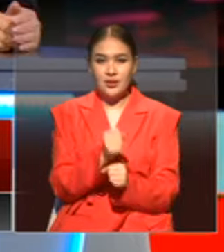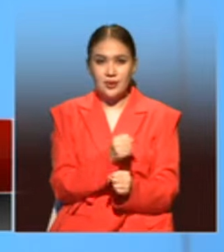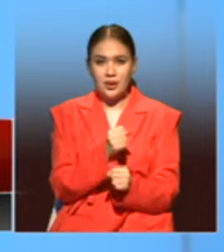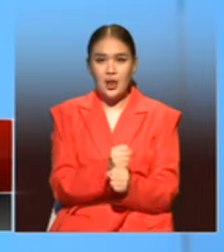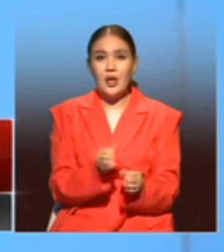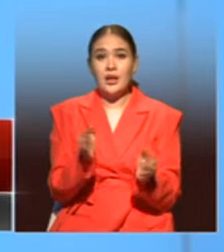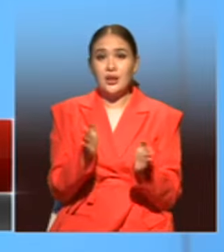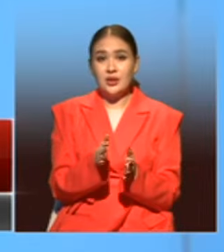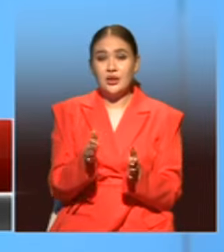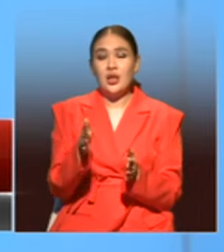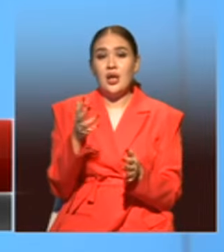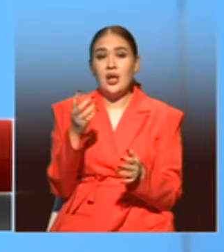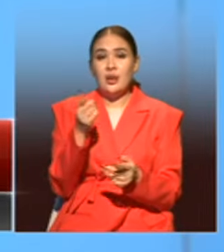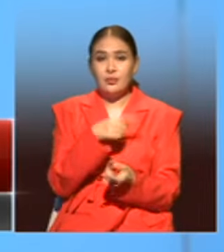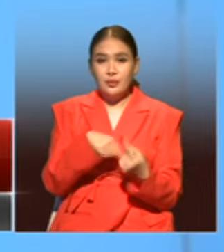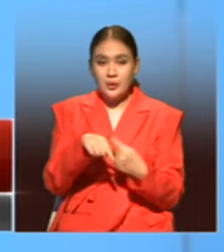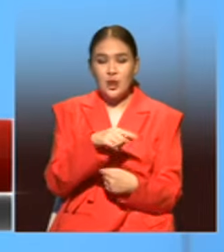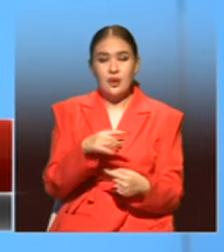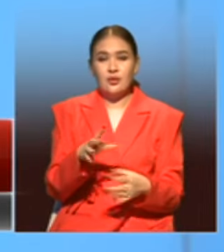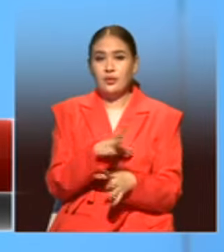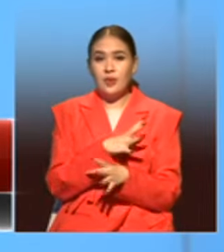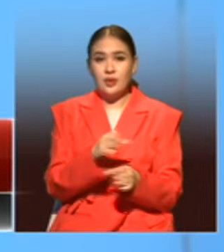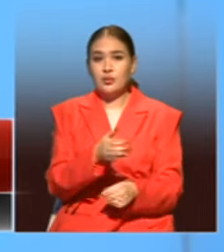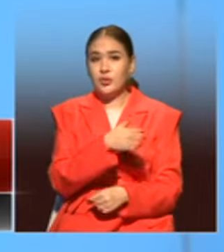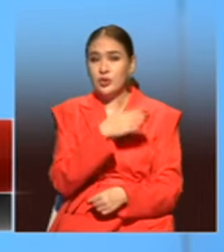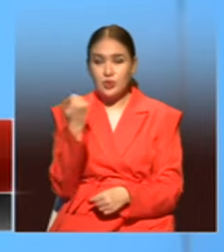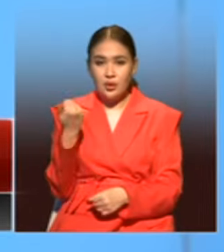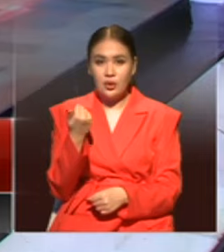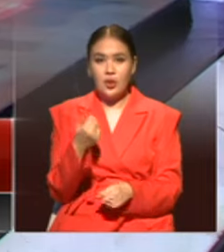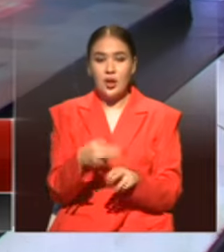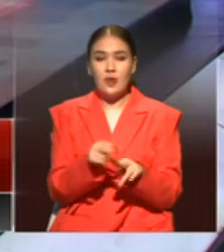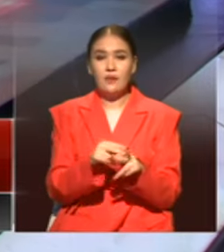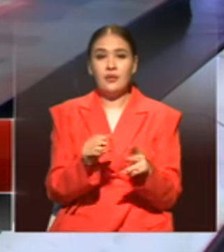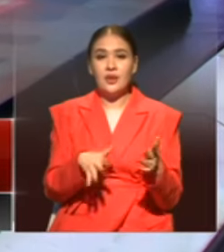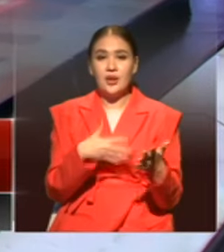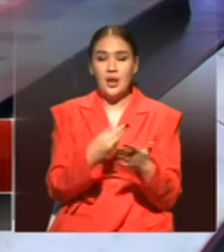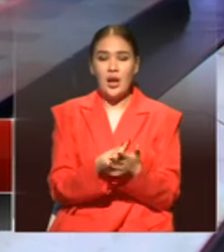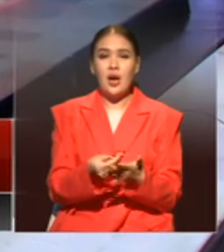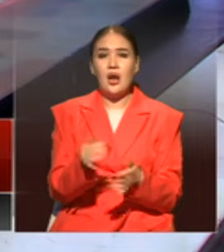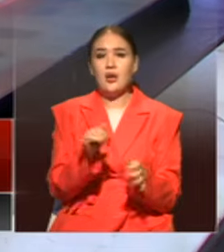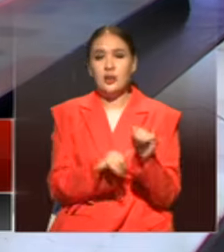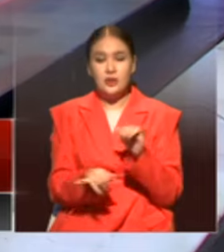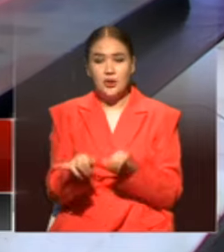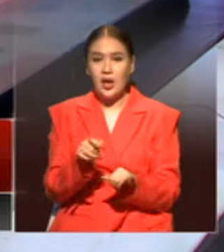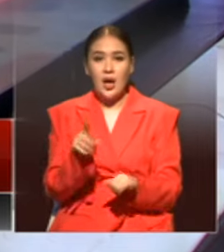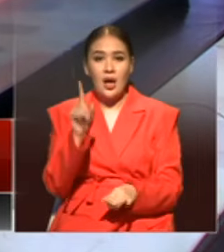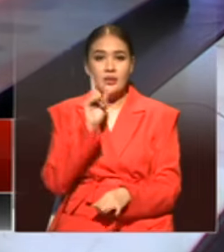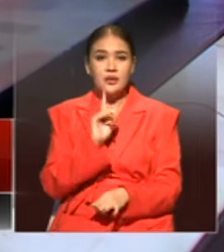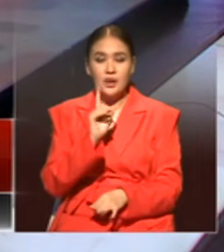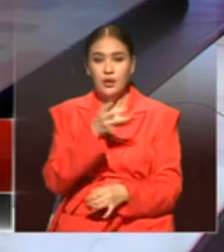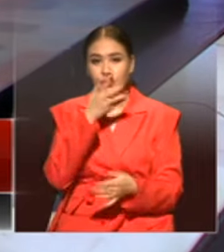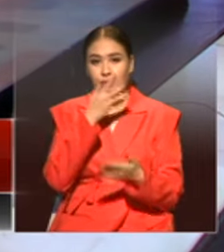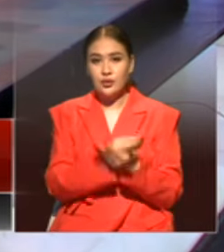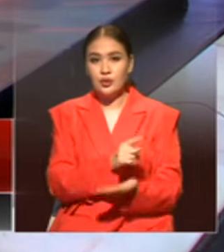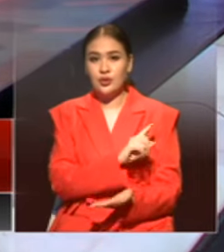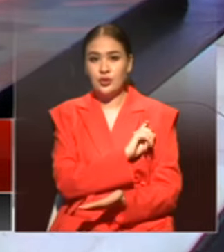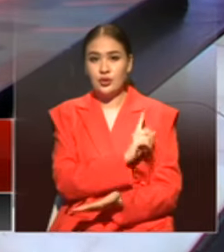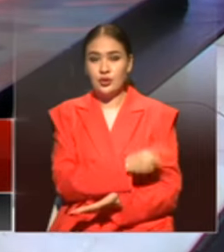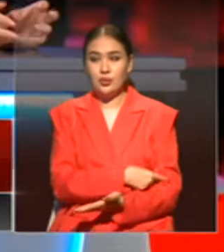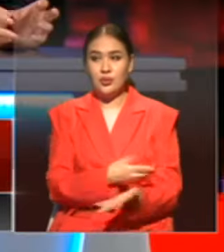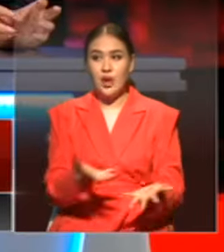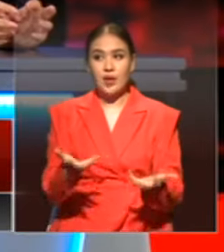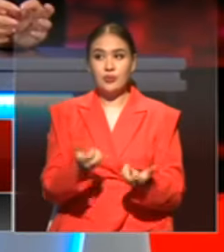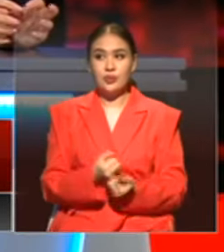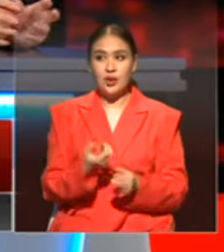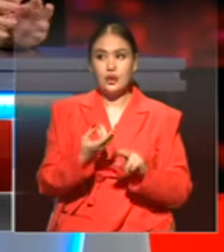кәсіпорын болған соң, ондай мүмкіндік жоқ. Басында жаңа сұрадым менде финансирование қайдан келіп жатыр қаржыландыру деген. Әзірше ол өз күшімізбен алып жатырмыз қаржыландыруды.